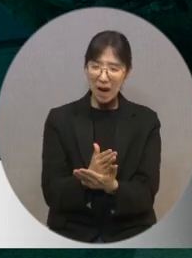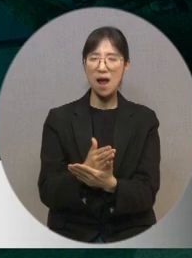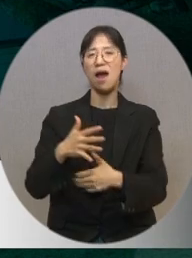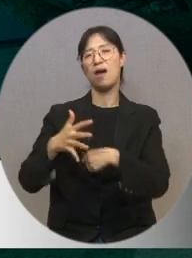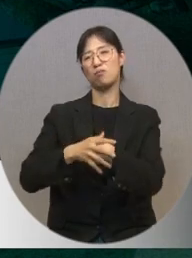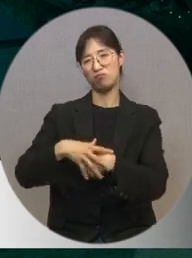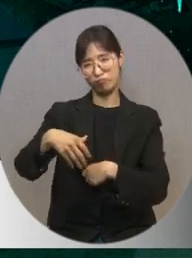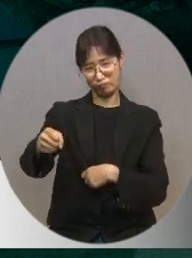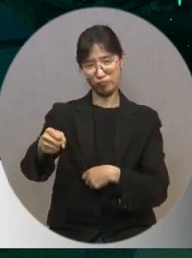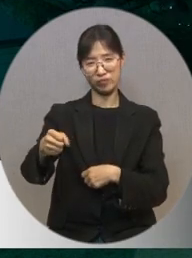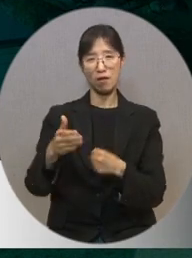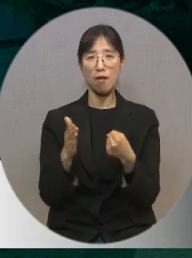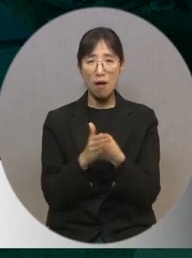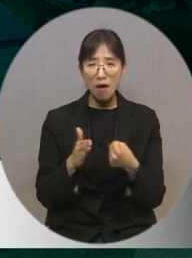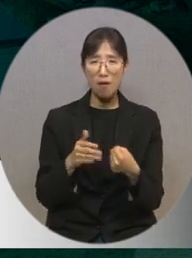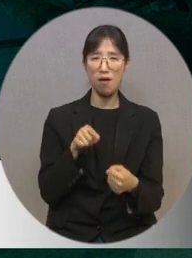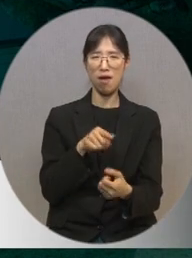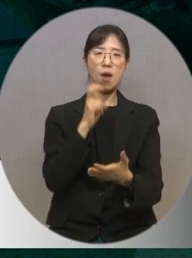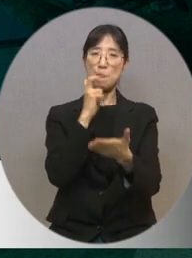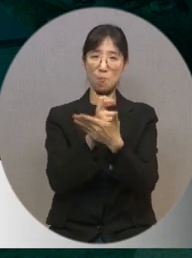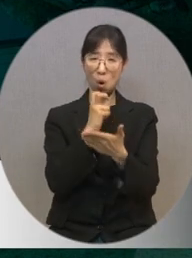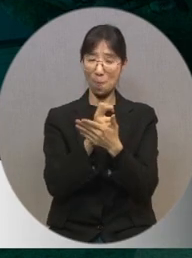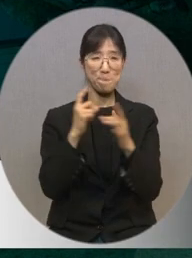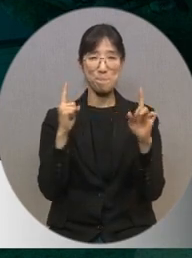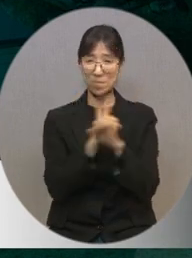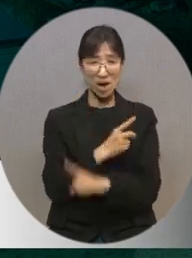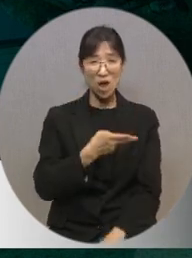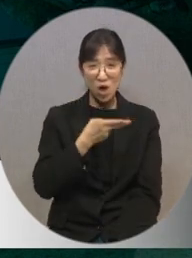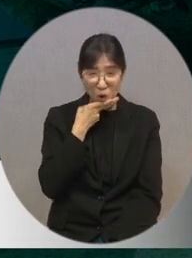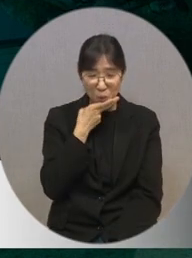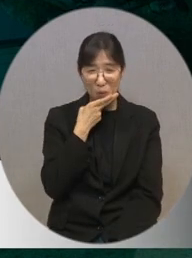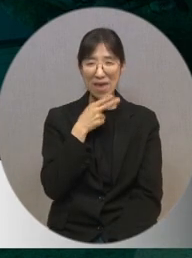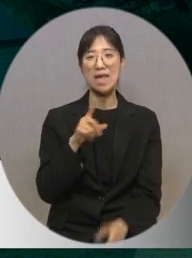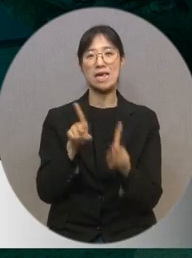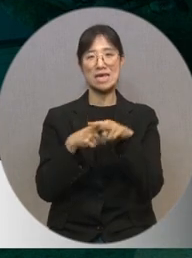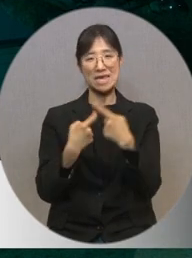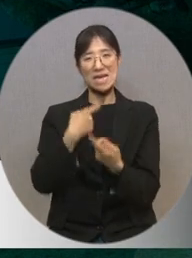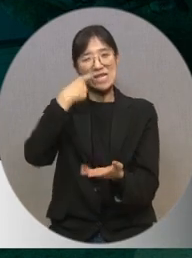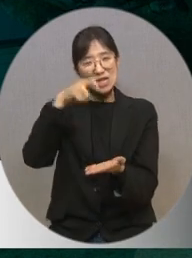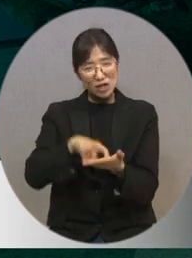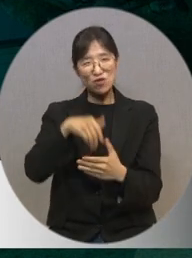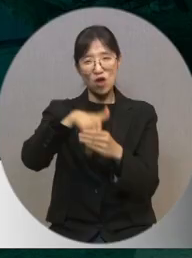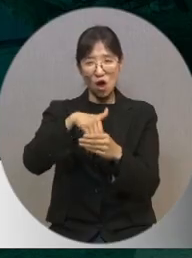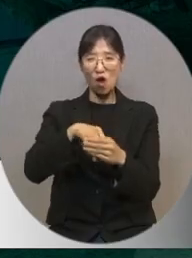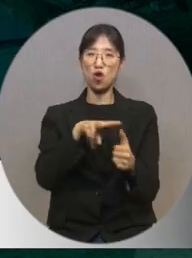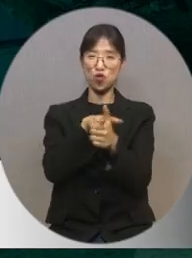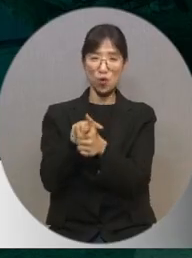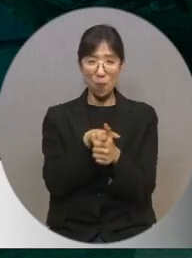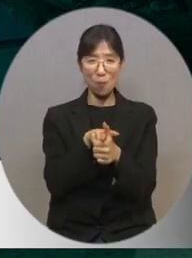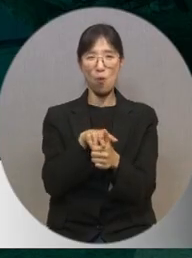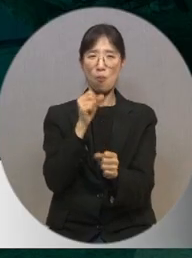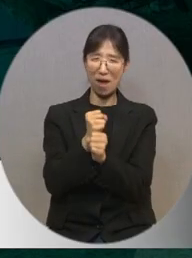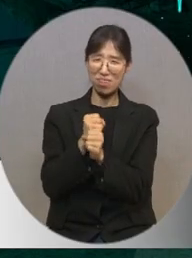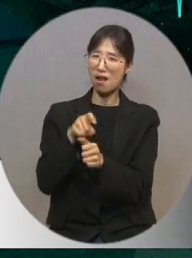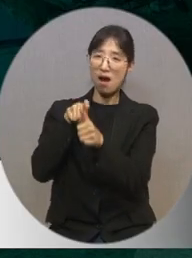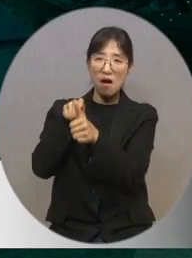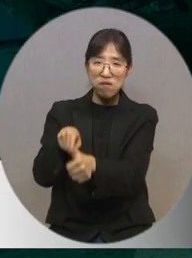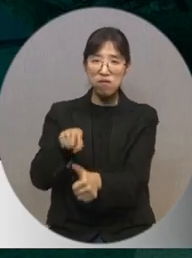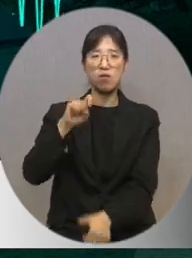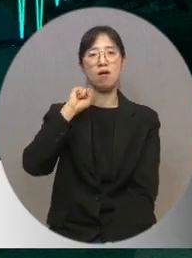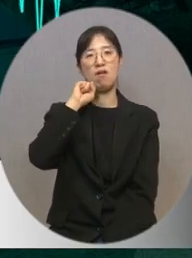직접 결정하실 문제이기 때문에 어이 법개정 없이 이야기 쉬운 선거 공부를 작성하도록 강제할 수는